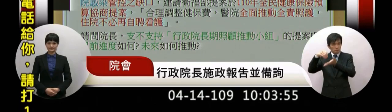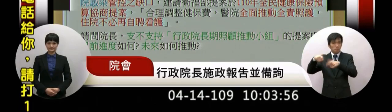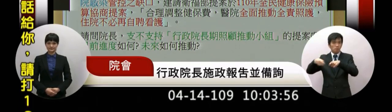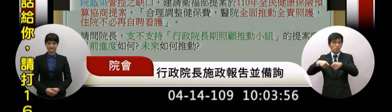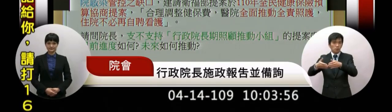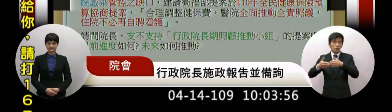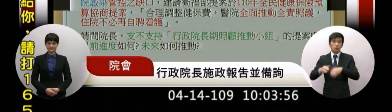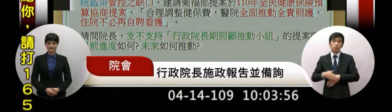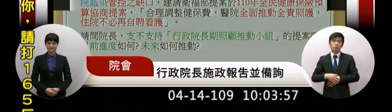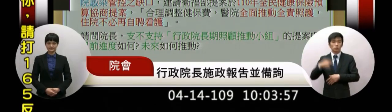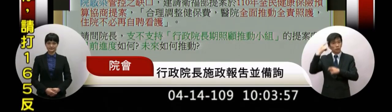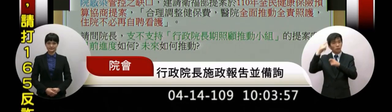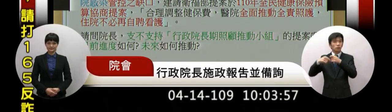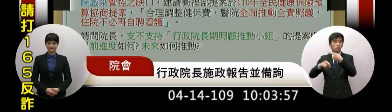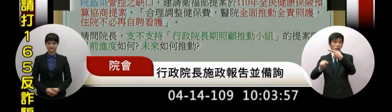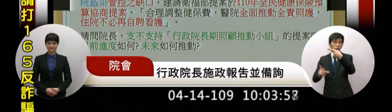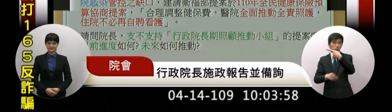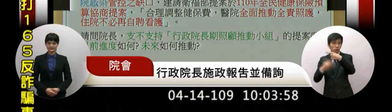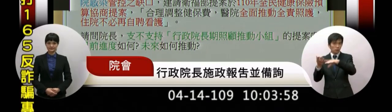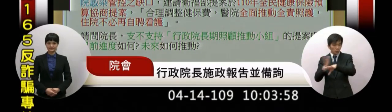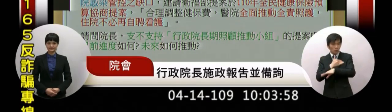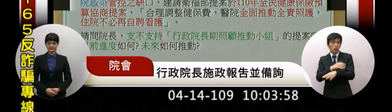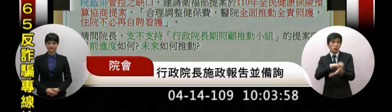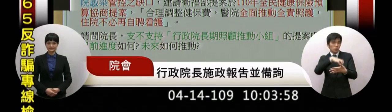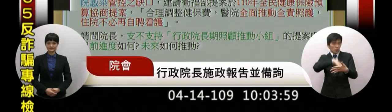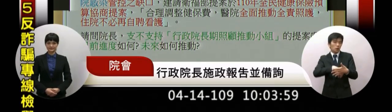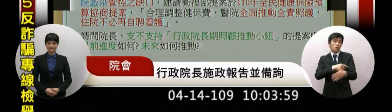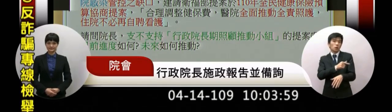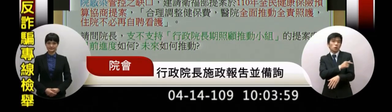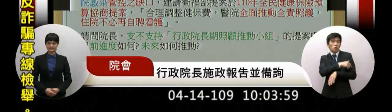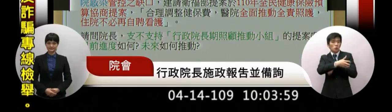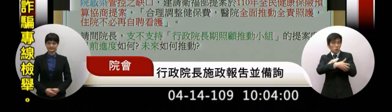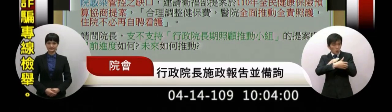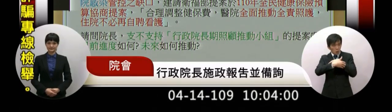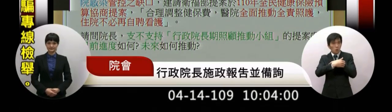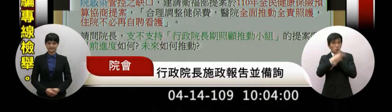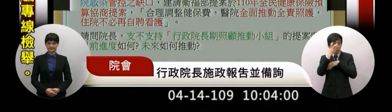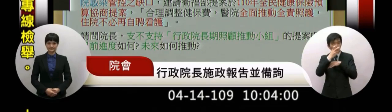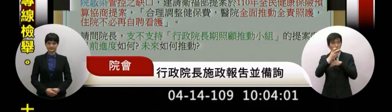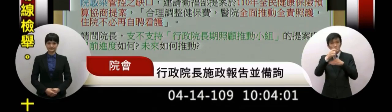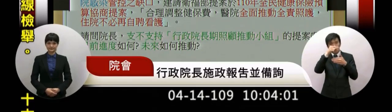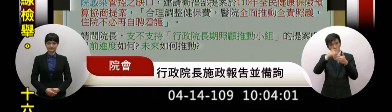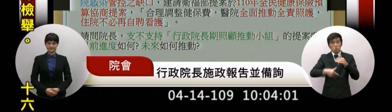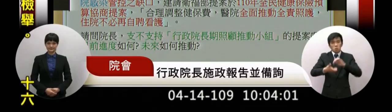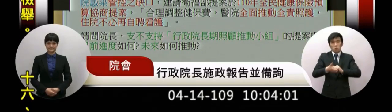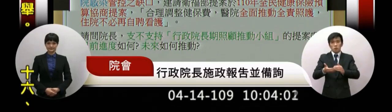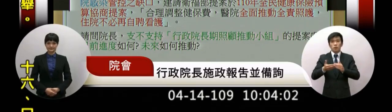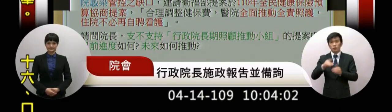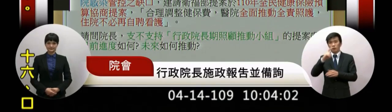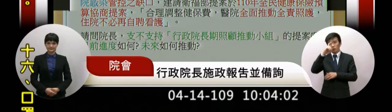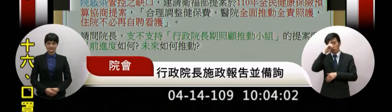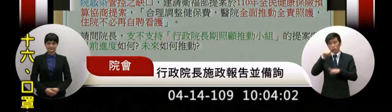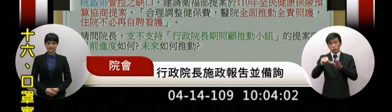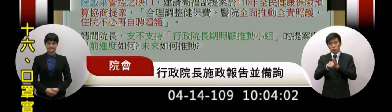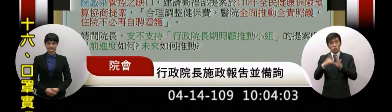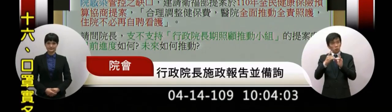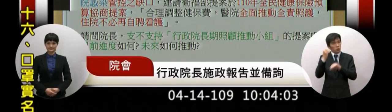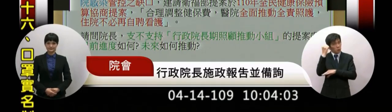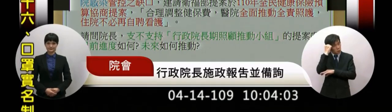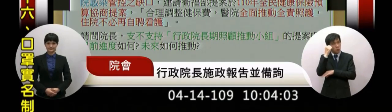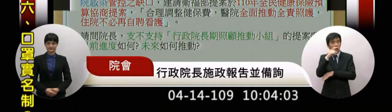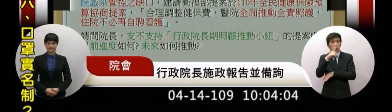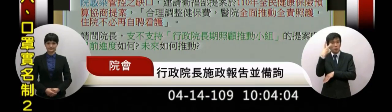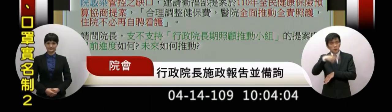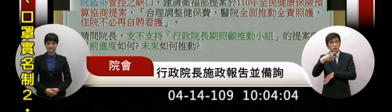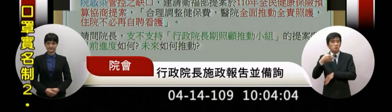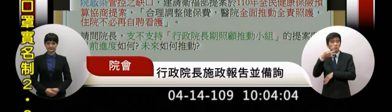全面推动全责照护，住院不必再自聘看护。院长，你支不支持行政院长期